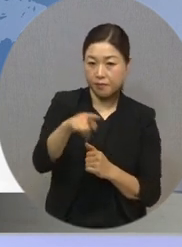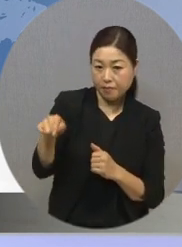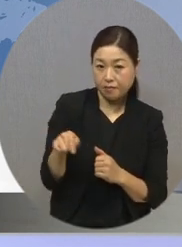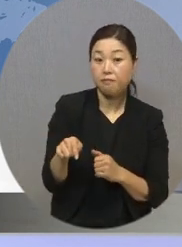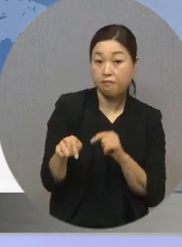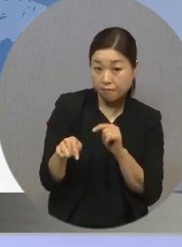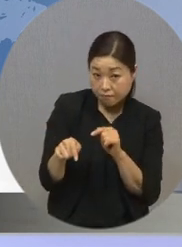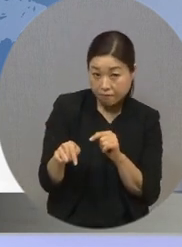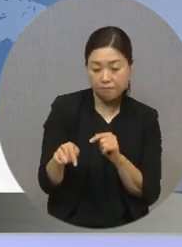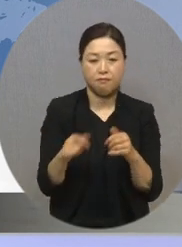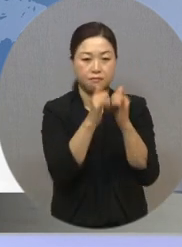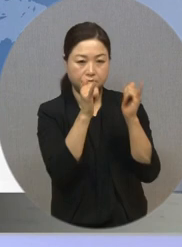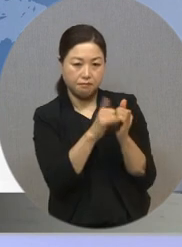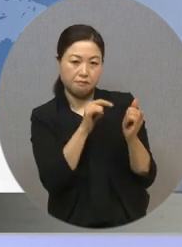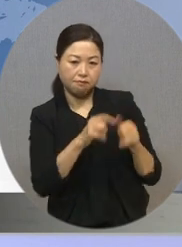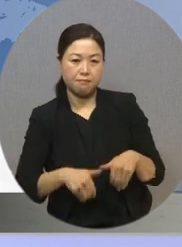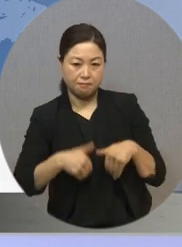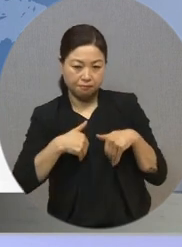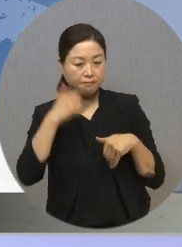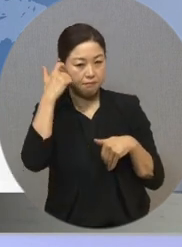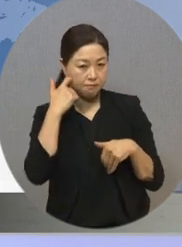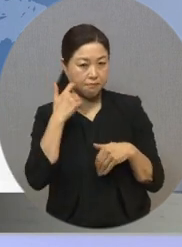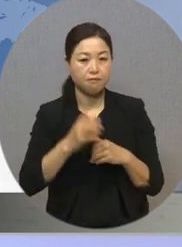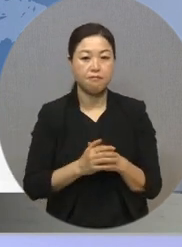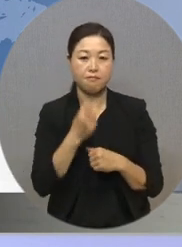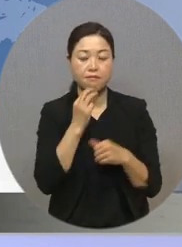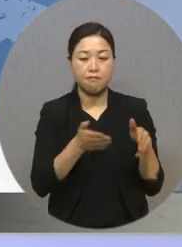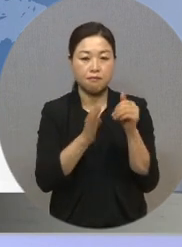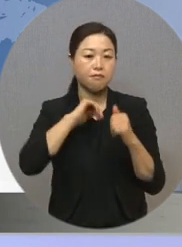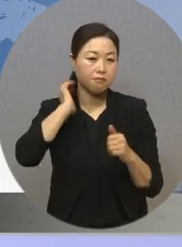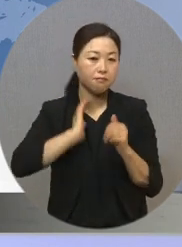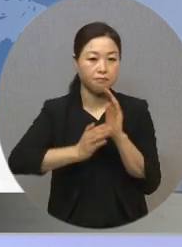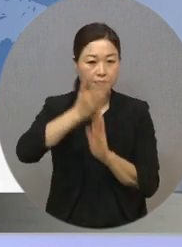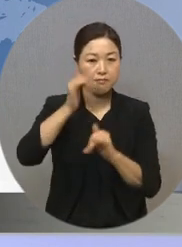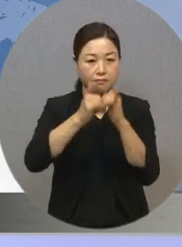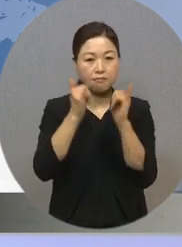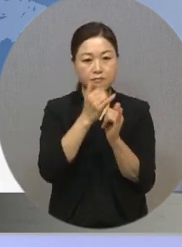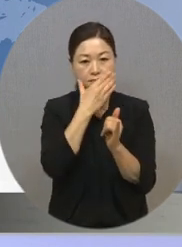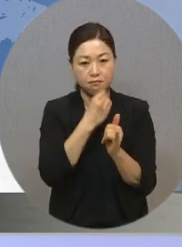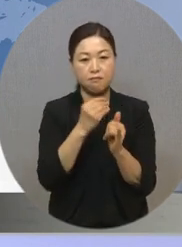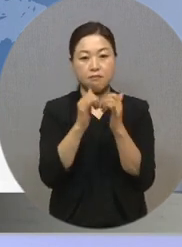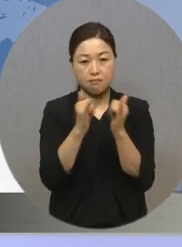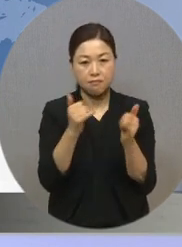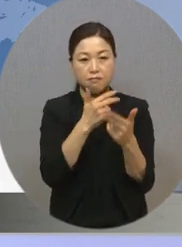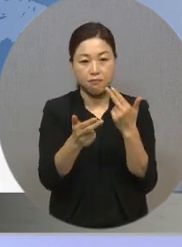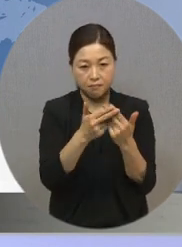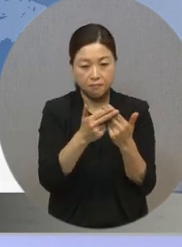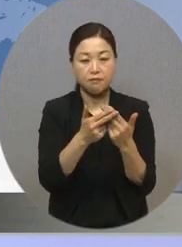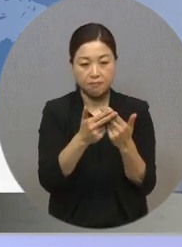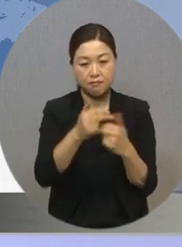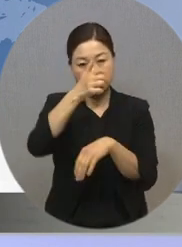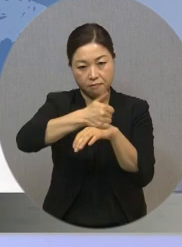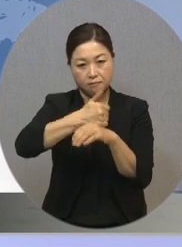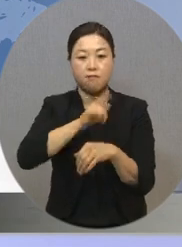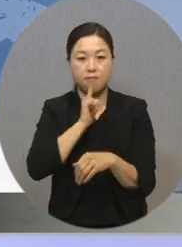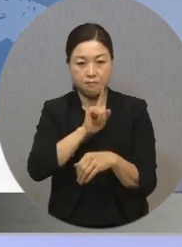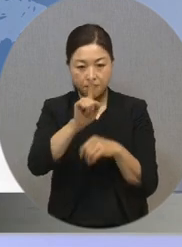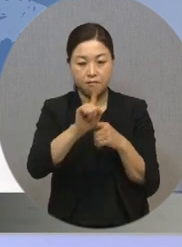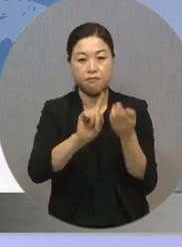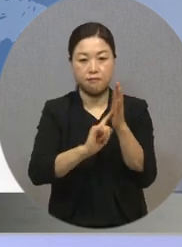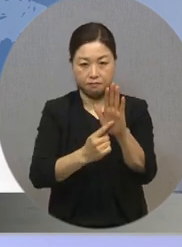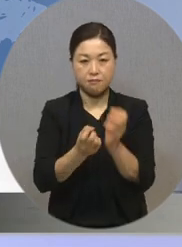있어 우리 사회는 참 따뜻합니다 경기도 의정부시 사회복지사 협회가 성과 보고회를 가졌습니다